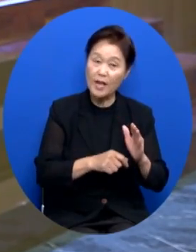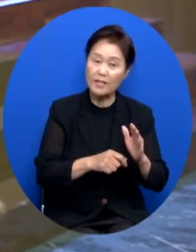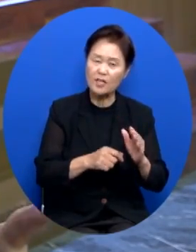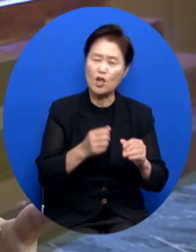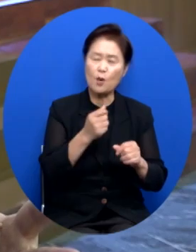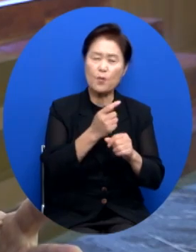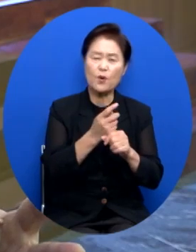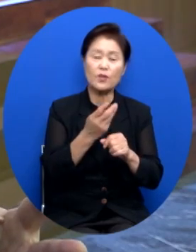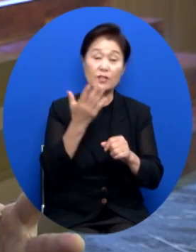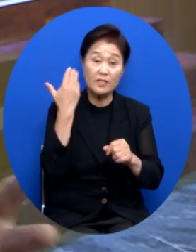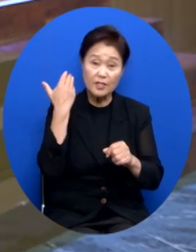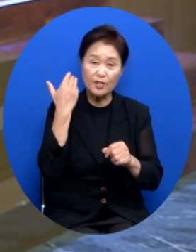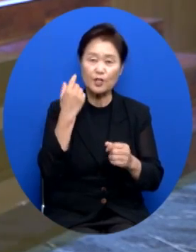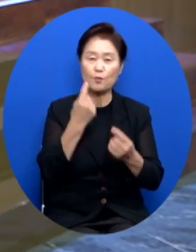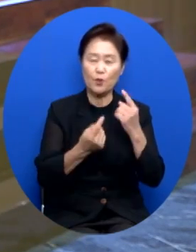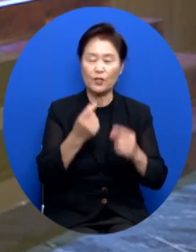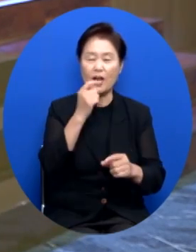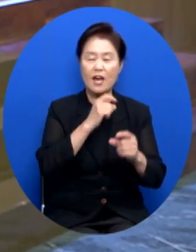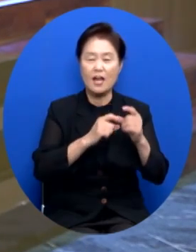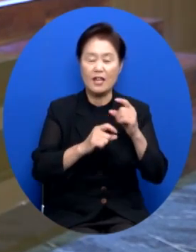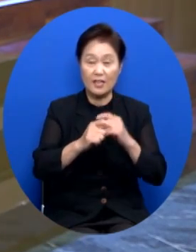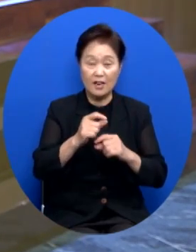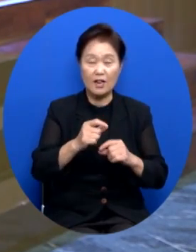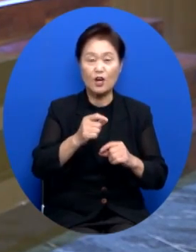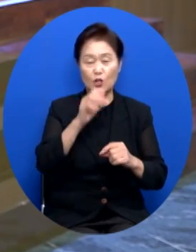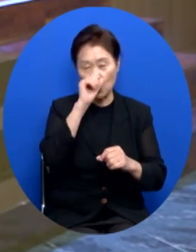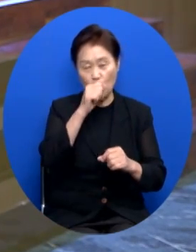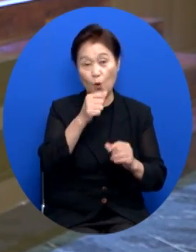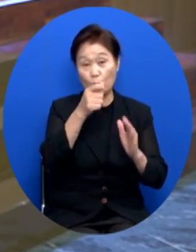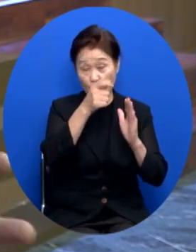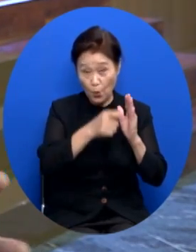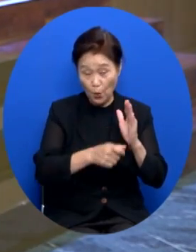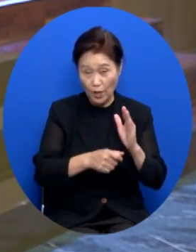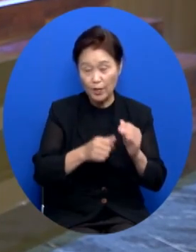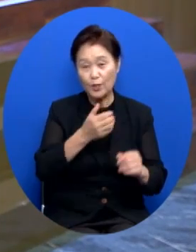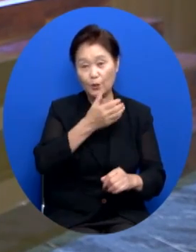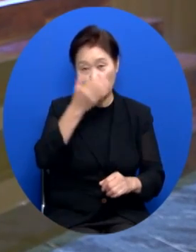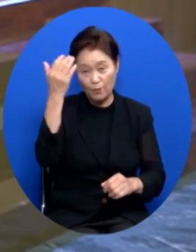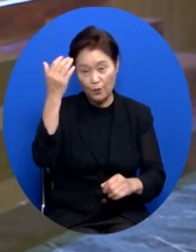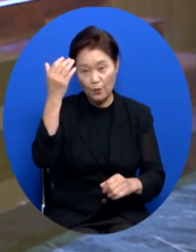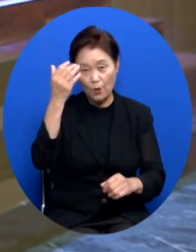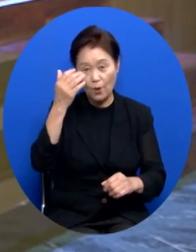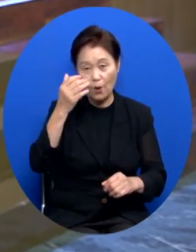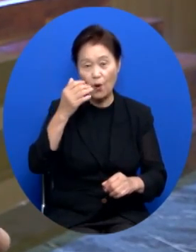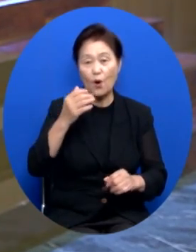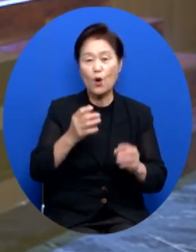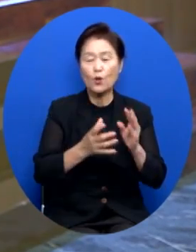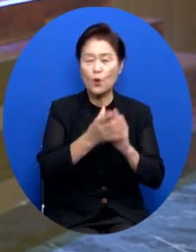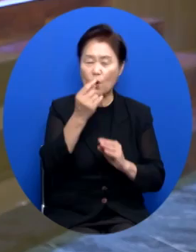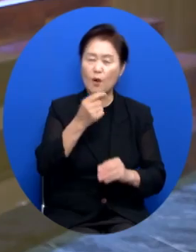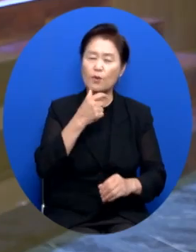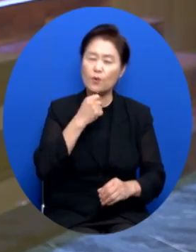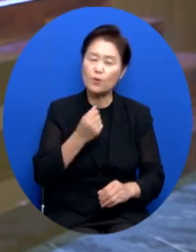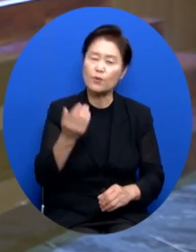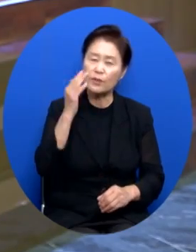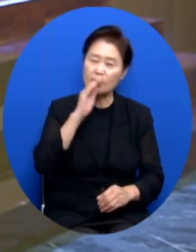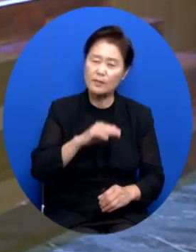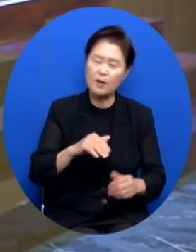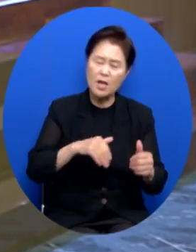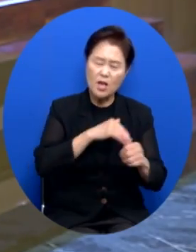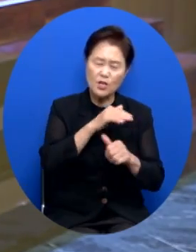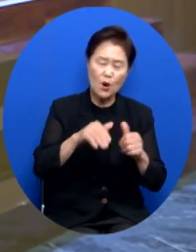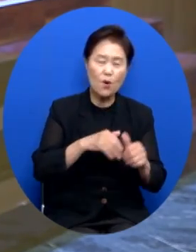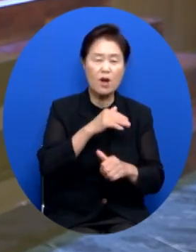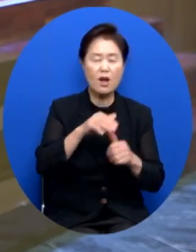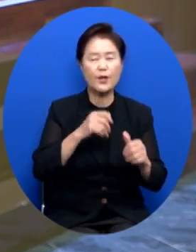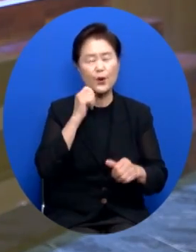몇 년 전에 보다 나은 대신을 꿈꾸고 통합을 시도했지만 또 그러한 상황들이 어려워서 또 이렇게